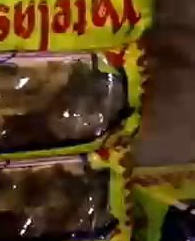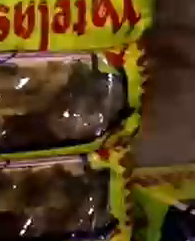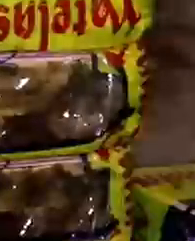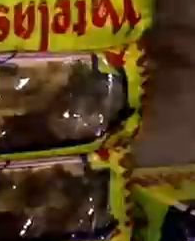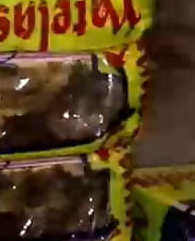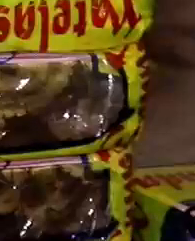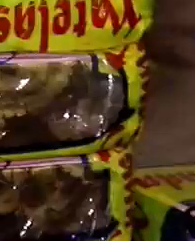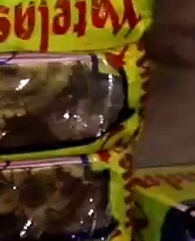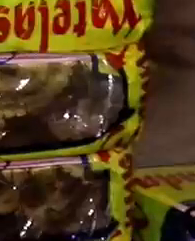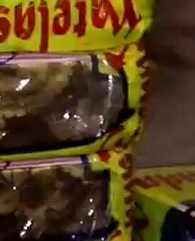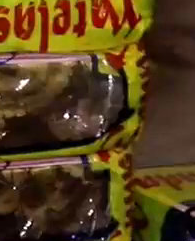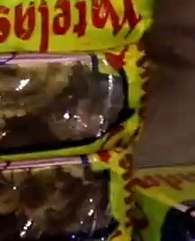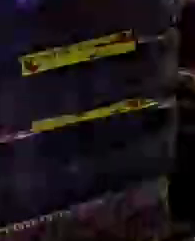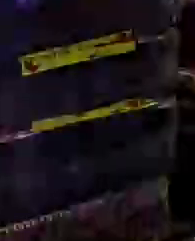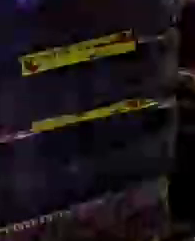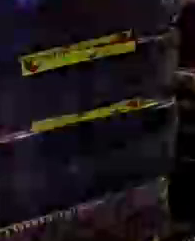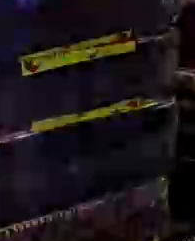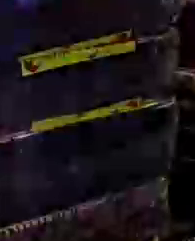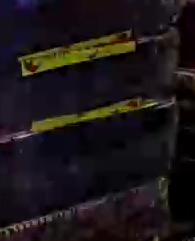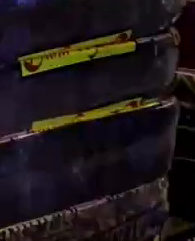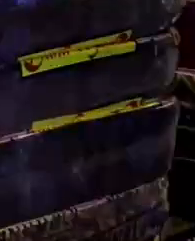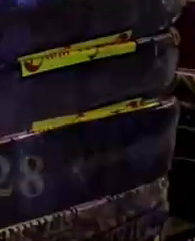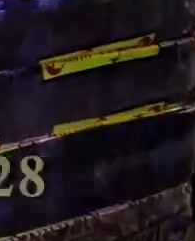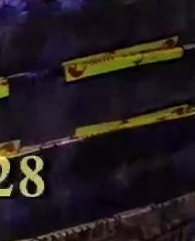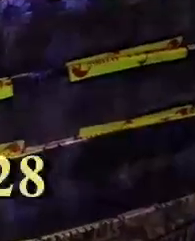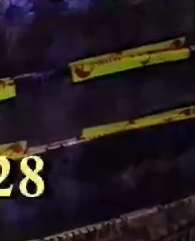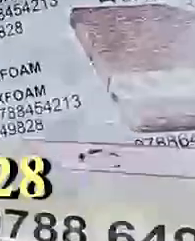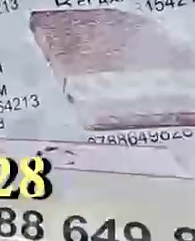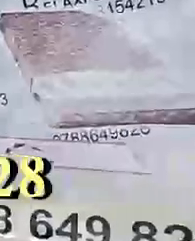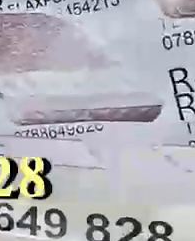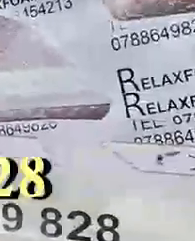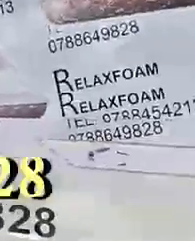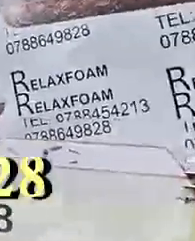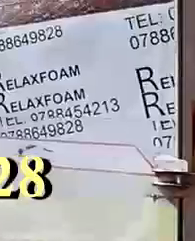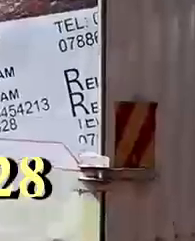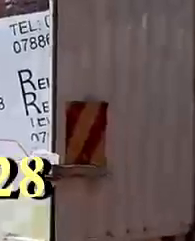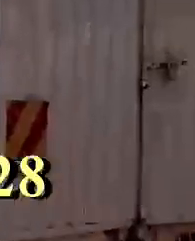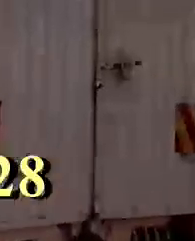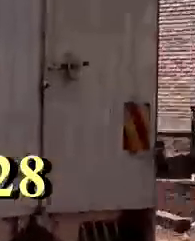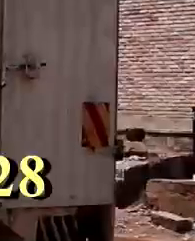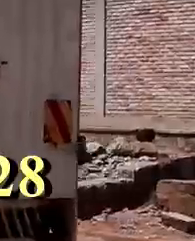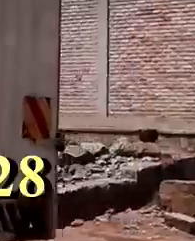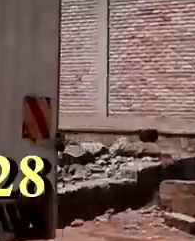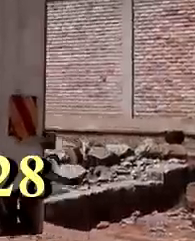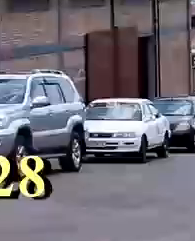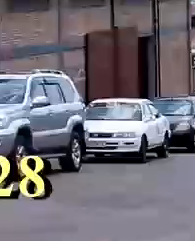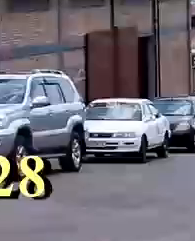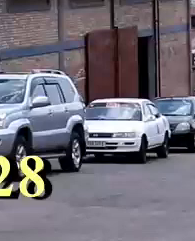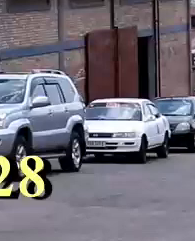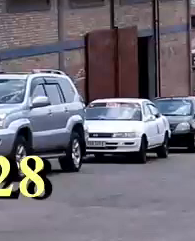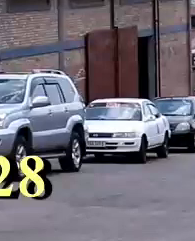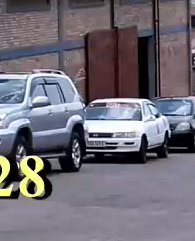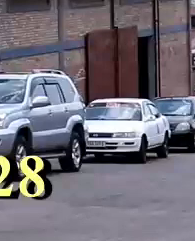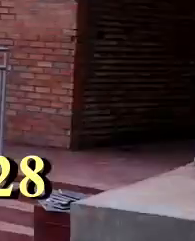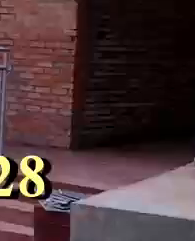basanzwe barangurira amateri Nyabugogo n'abandi bifuza kuduhagararira hirya no hino mu gihugu ko mu rwego rwo gukomeza kubaha serivisi nziza ku